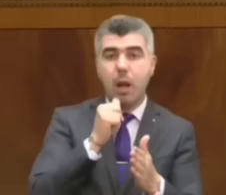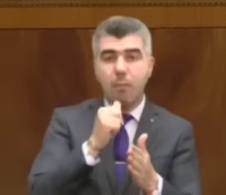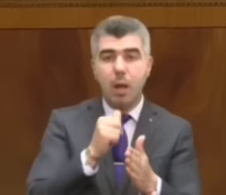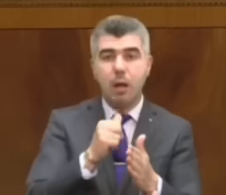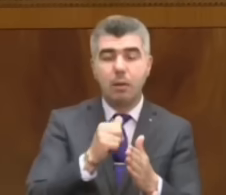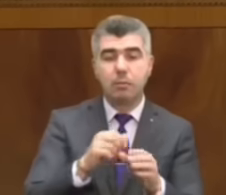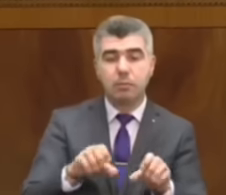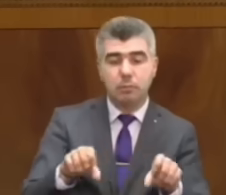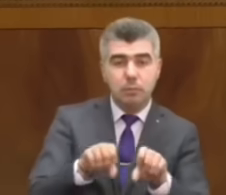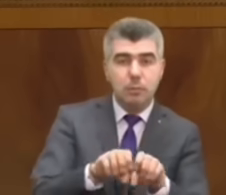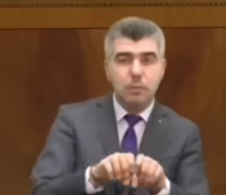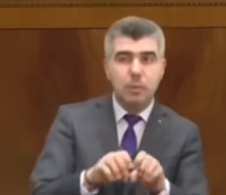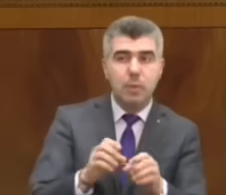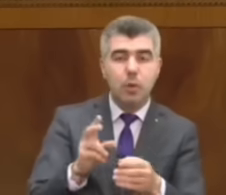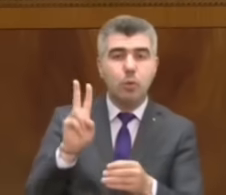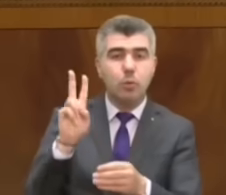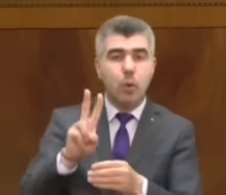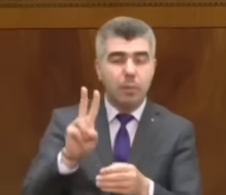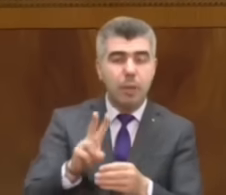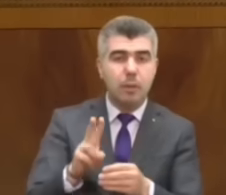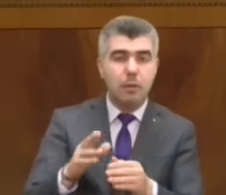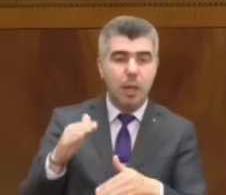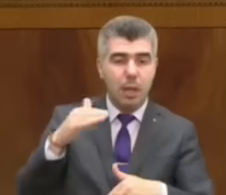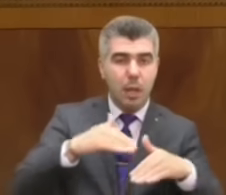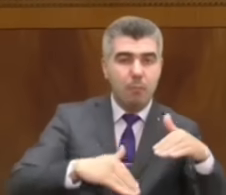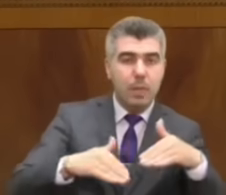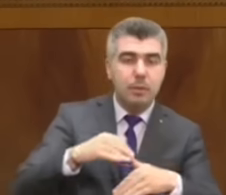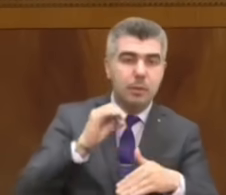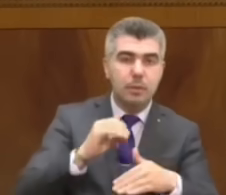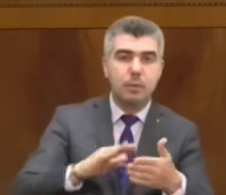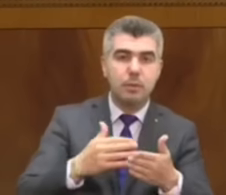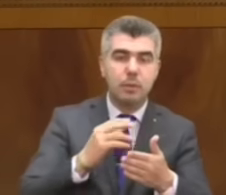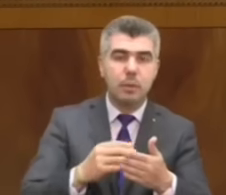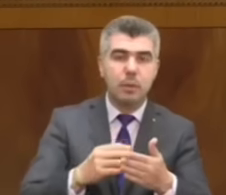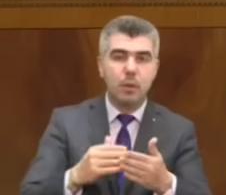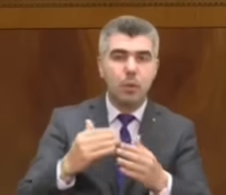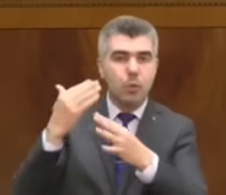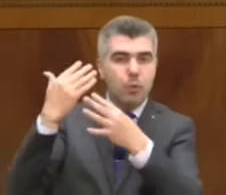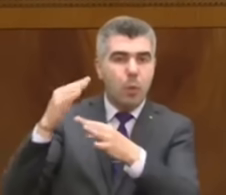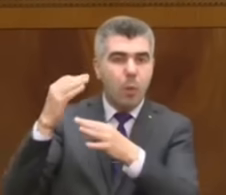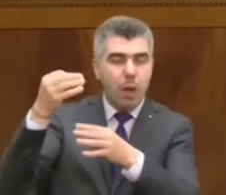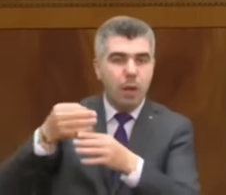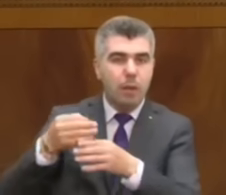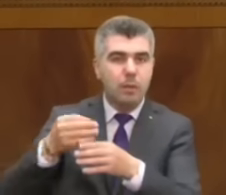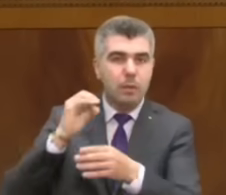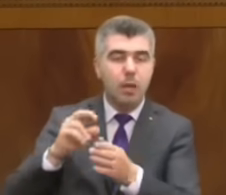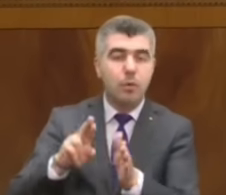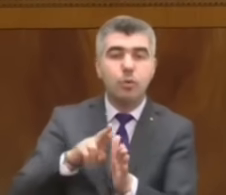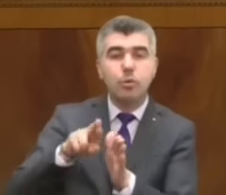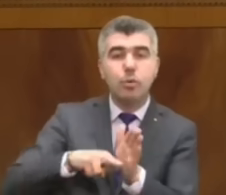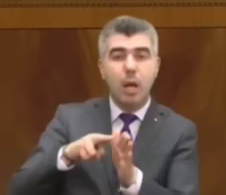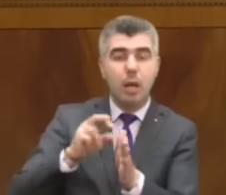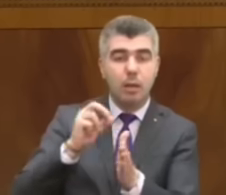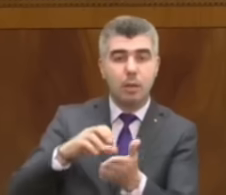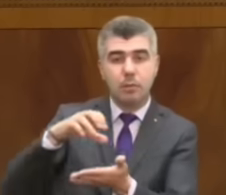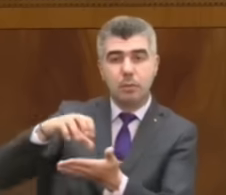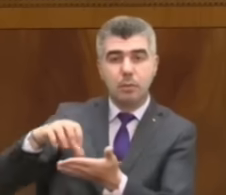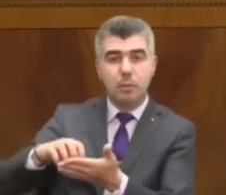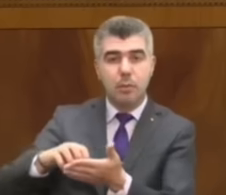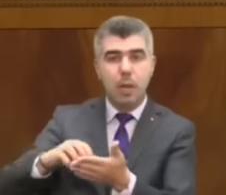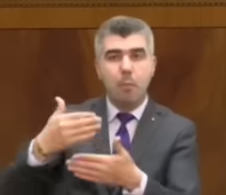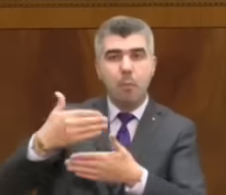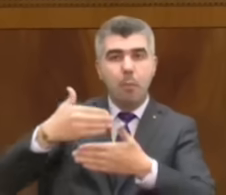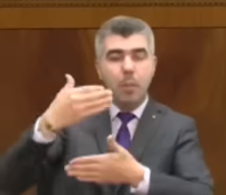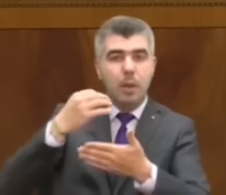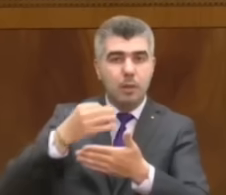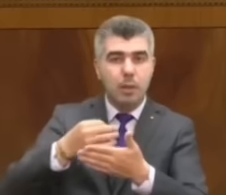النقل الحضاري، المسابح، مناطق سياحه نائيه، سياحيه، تجاريه. وهذه الجهه تراكم اختلالات في بنائها، في